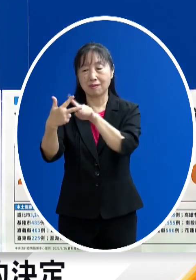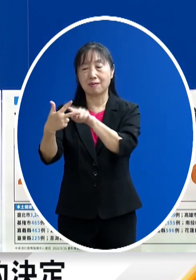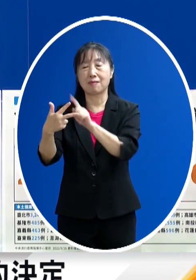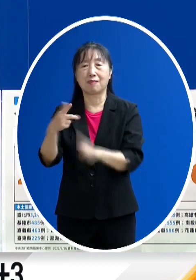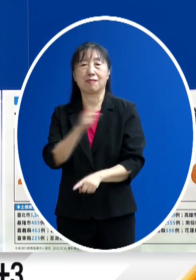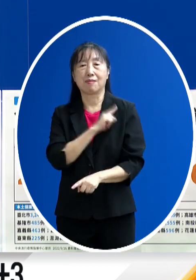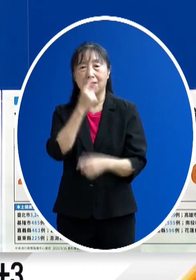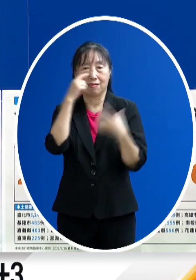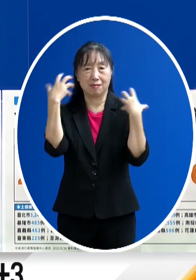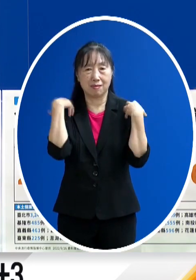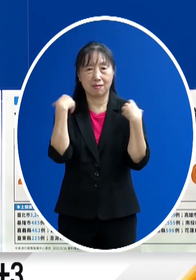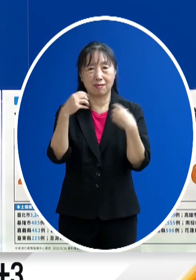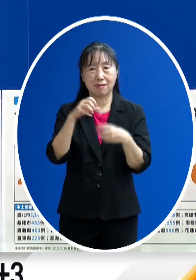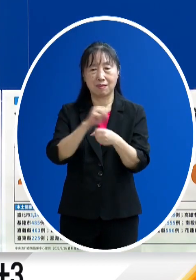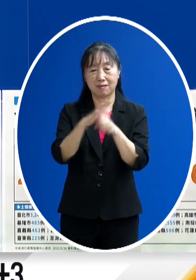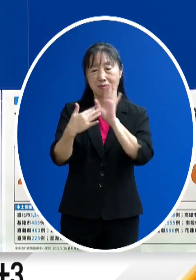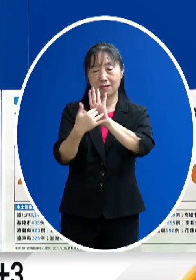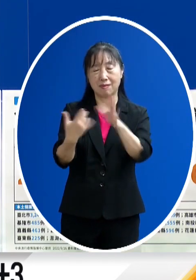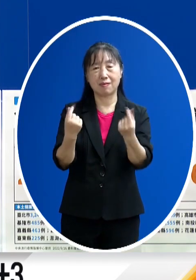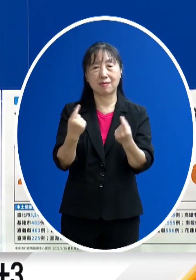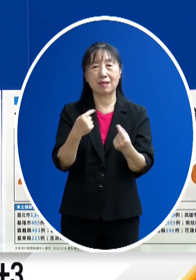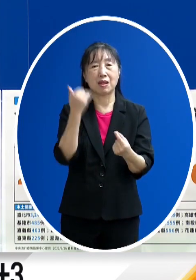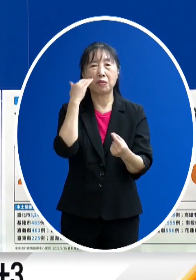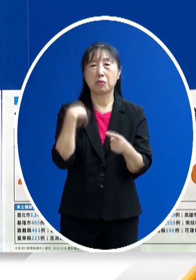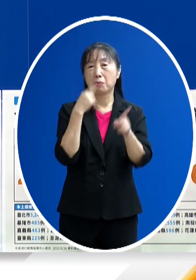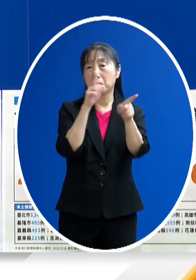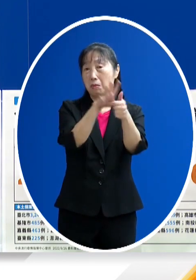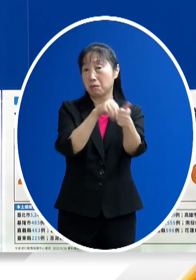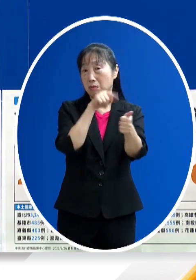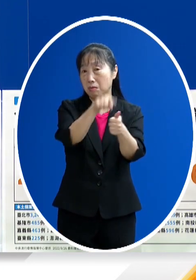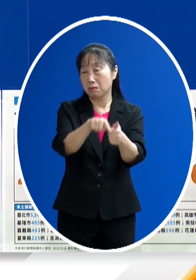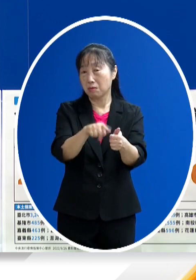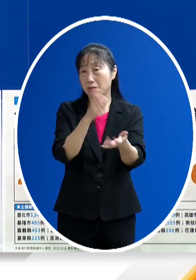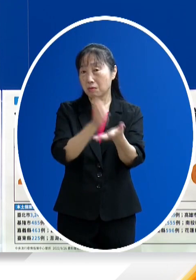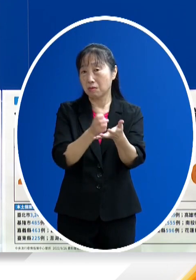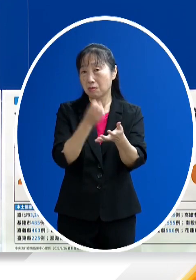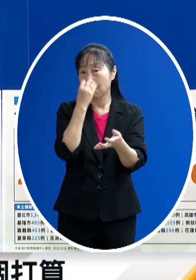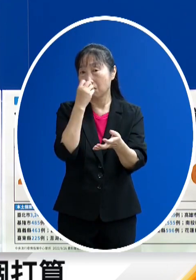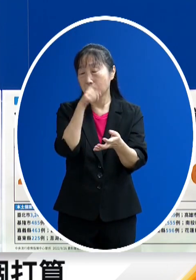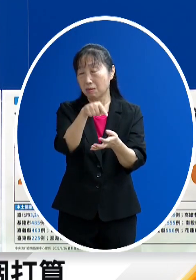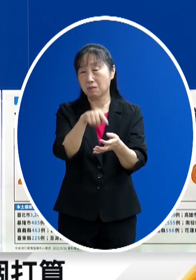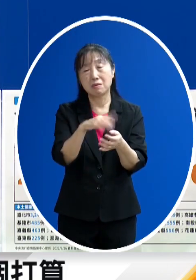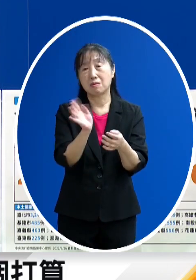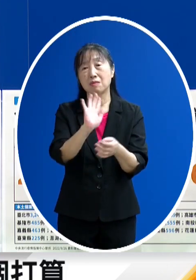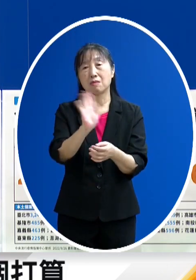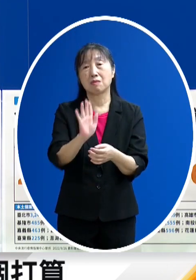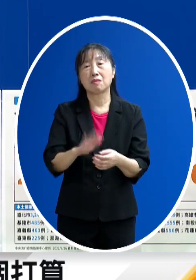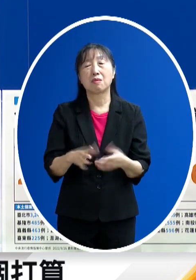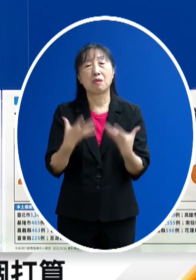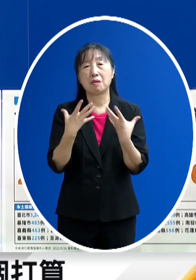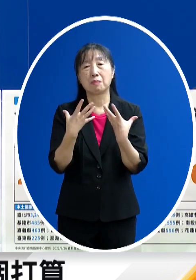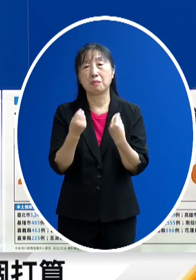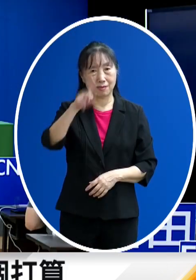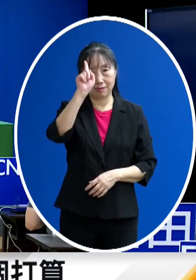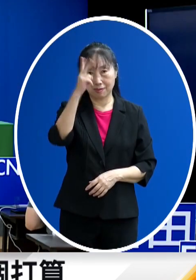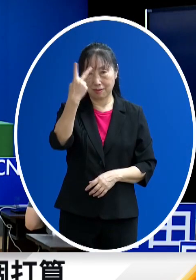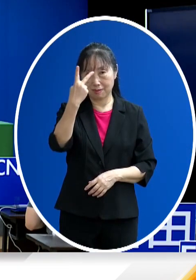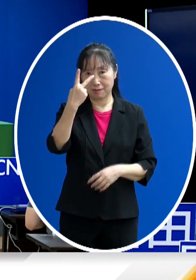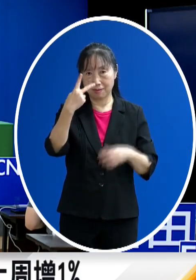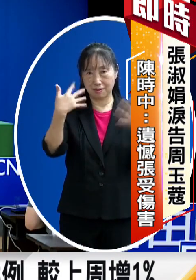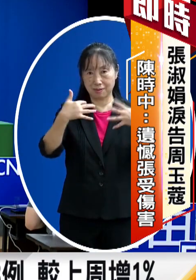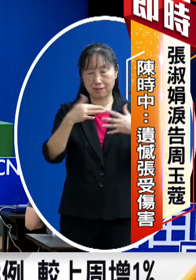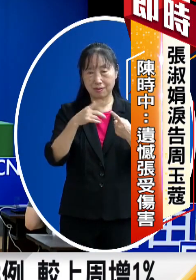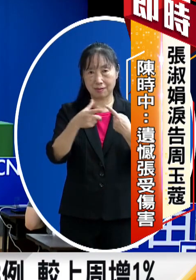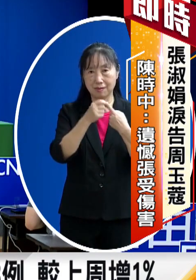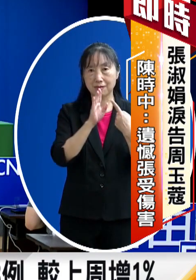定。 所以，如果现在我们要跟进香港零加三，事实上是会做得更严格。我想目前我们并没有这样的一个打算。 不跟进